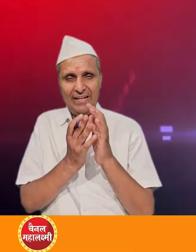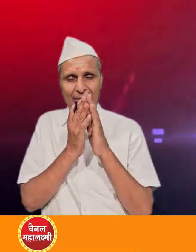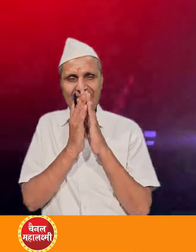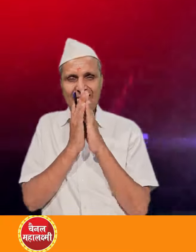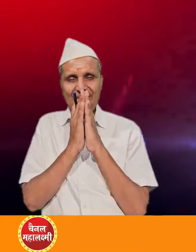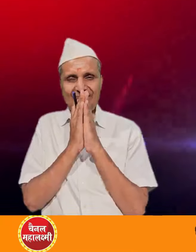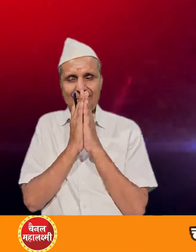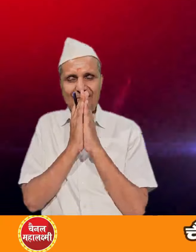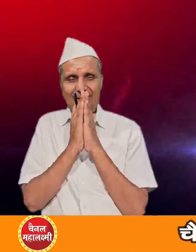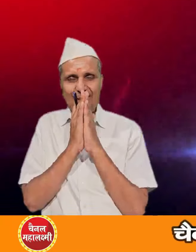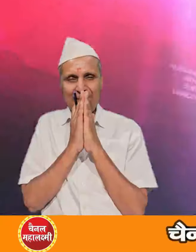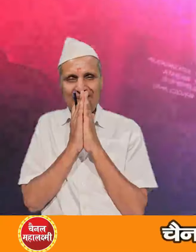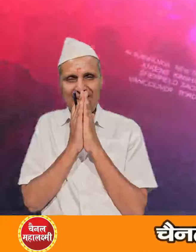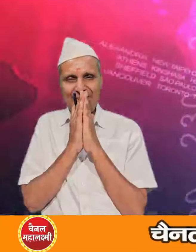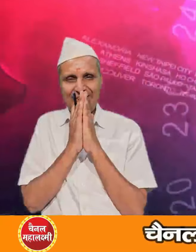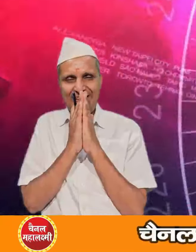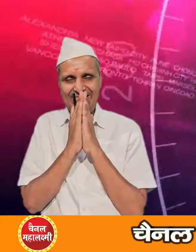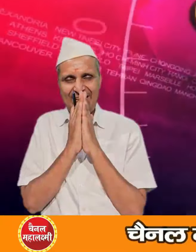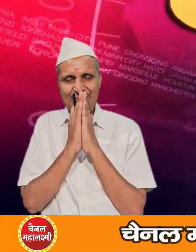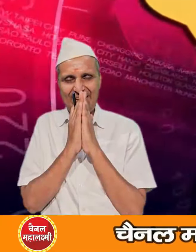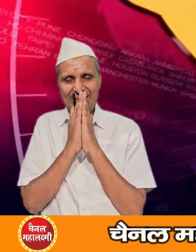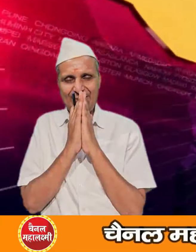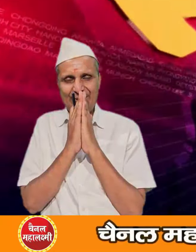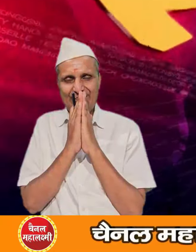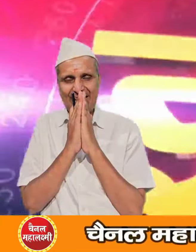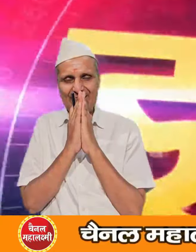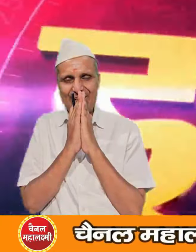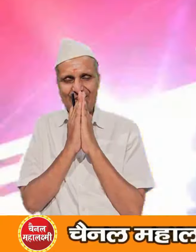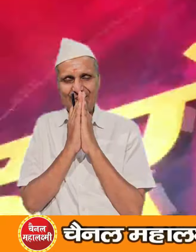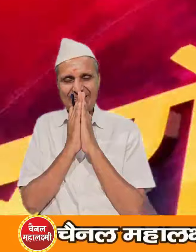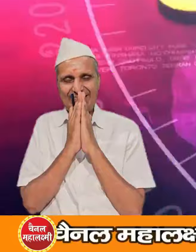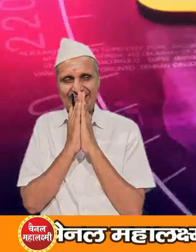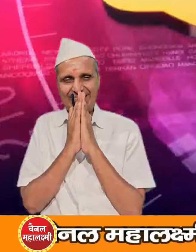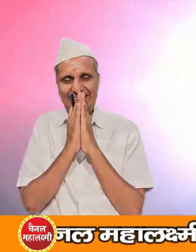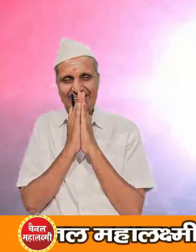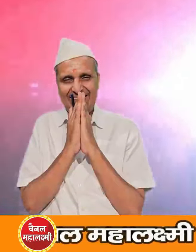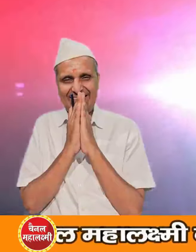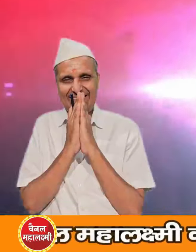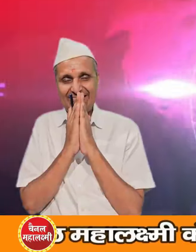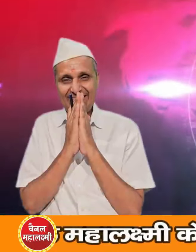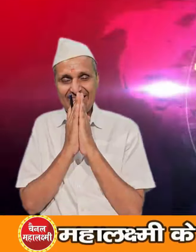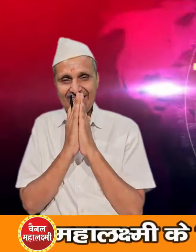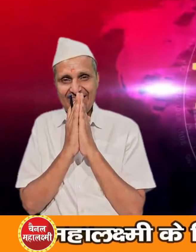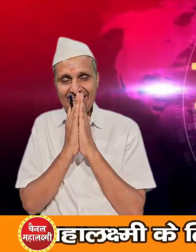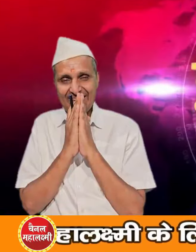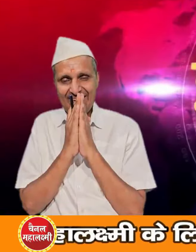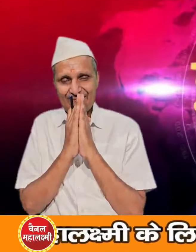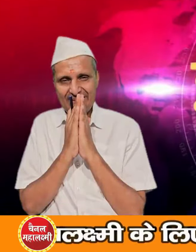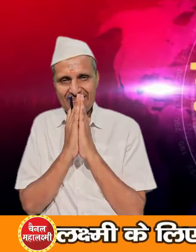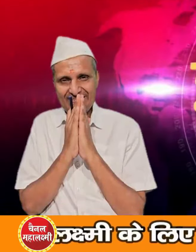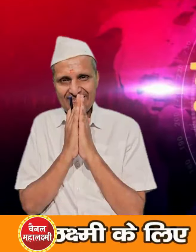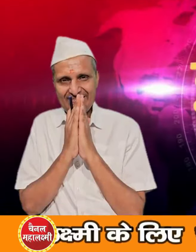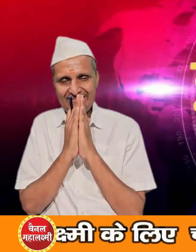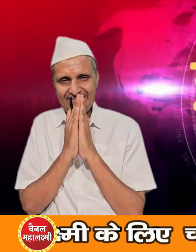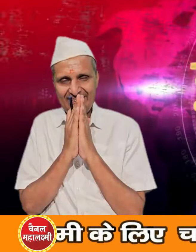सोशल मीडिया पर जैन समाज के सबसे लोकप्रिय जैन न्यूज चैनल चैनल महालक्ष्मी की ओर से आप सभी को सादर जय जिनेंद्र खास